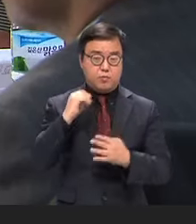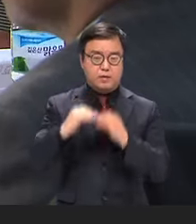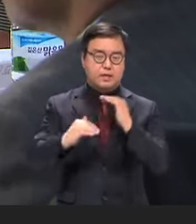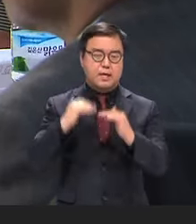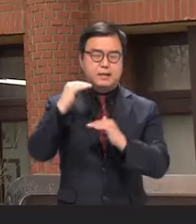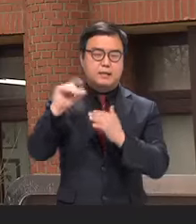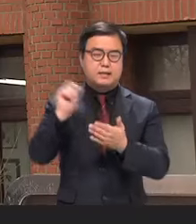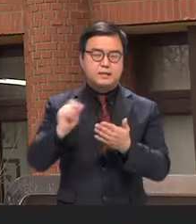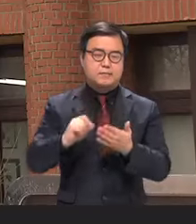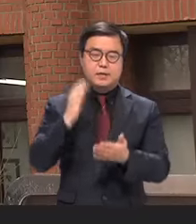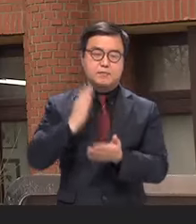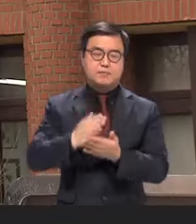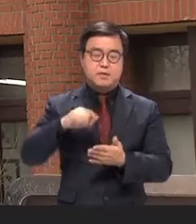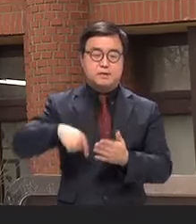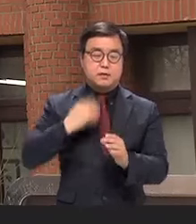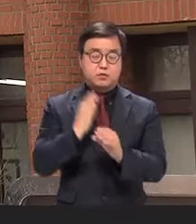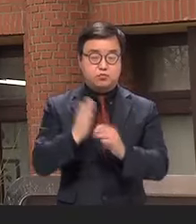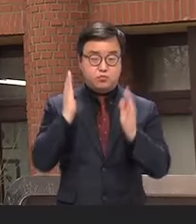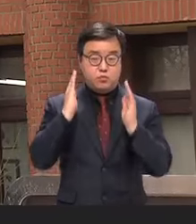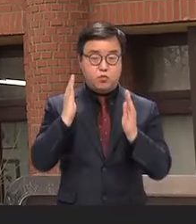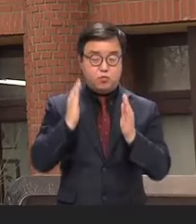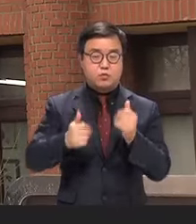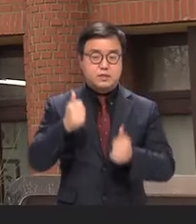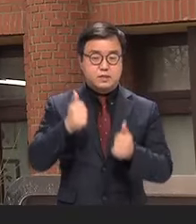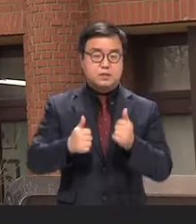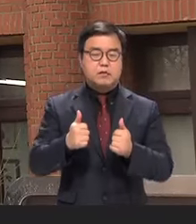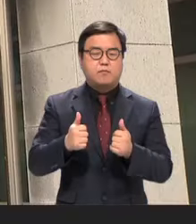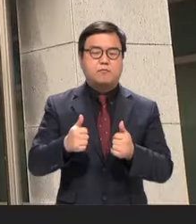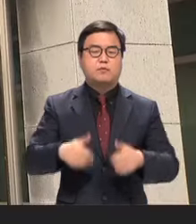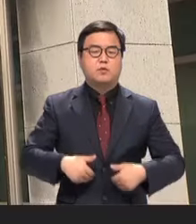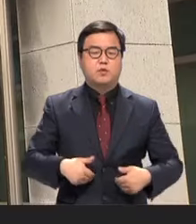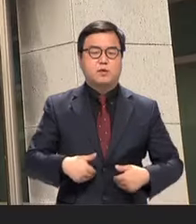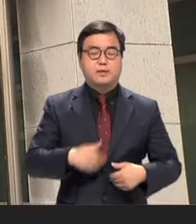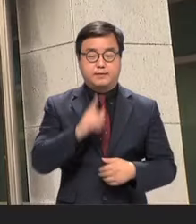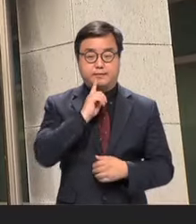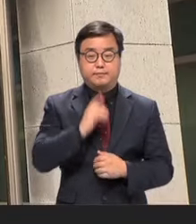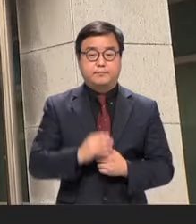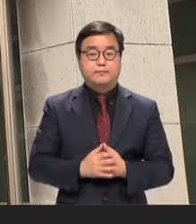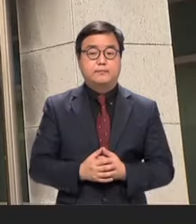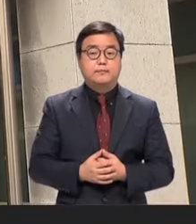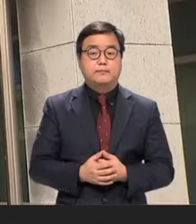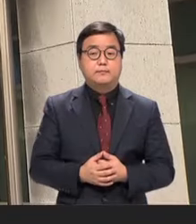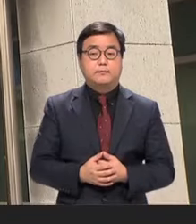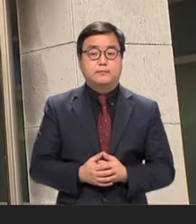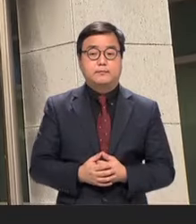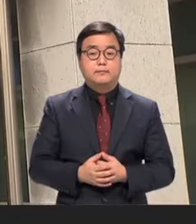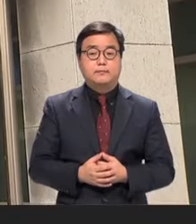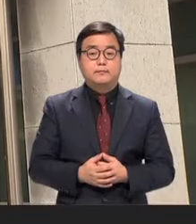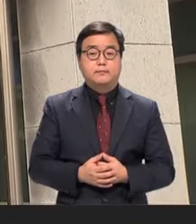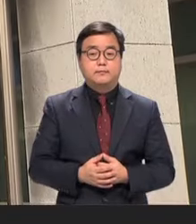폐지하고 자기주도 학습 전형을 도입해야 한다고 입을 모았습니다 EBS 뉴스 최연